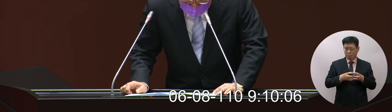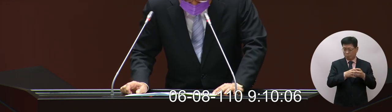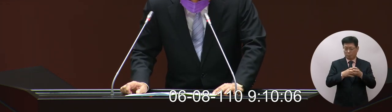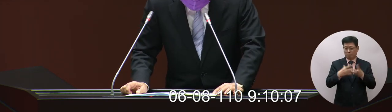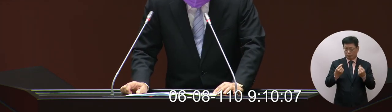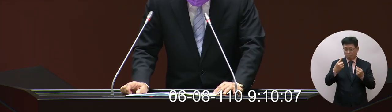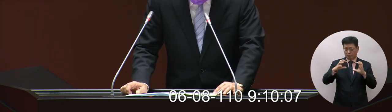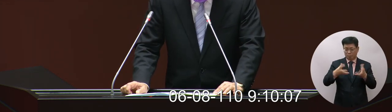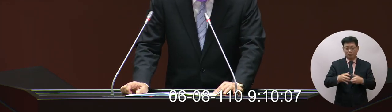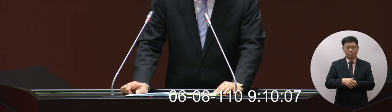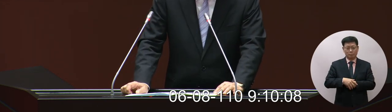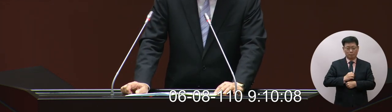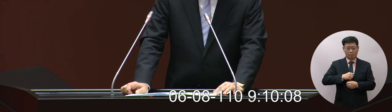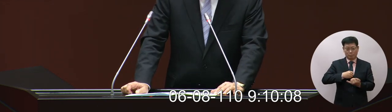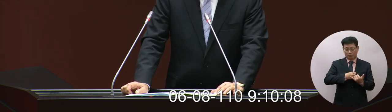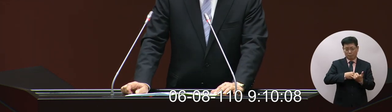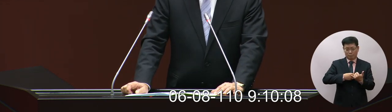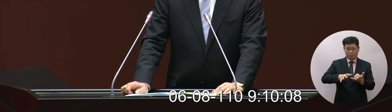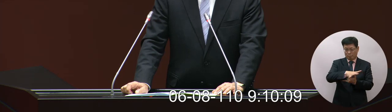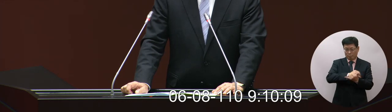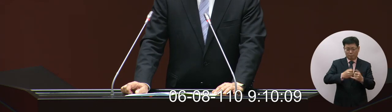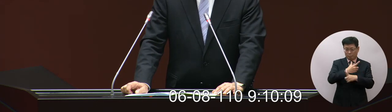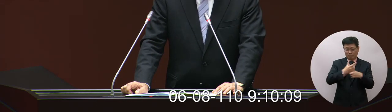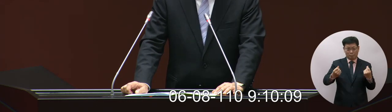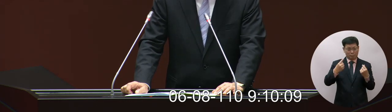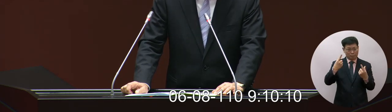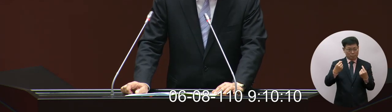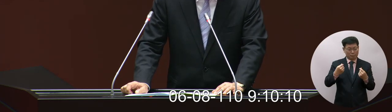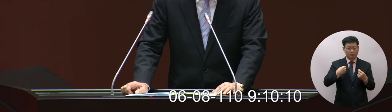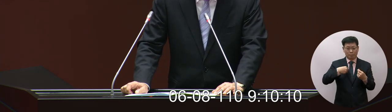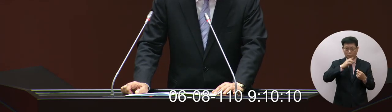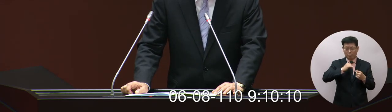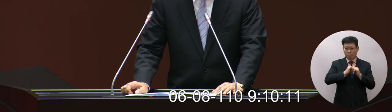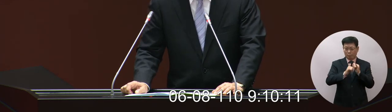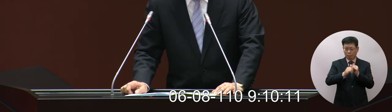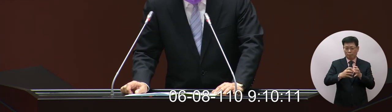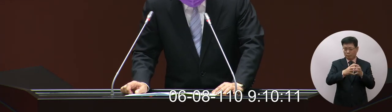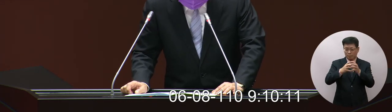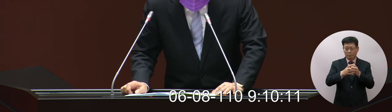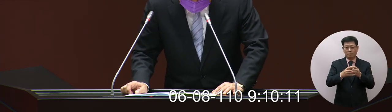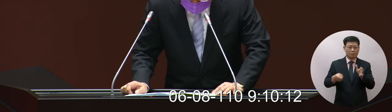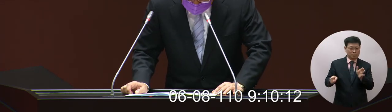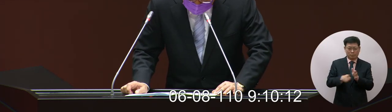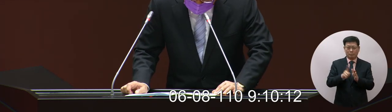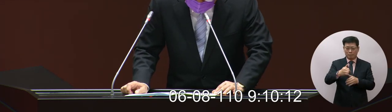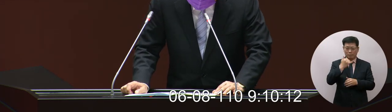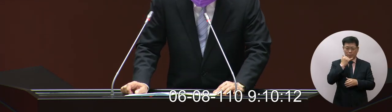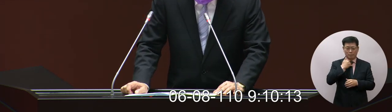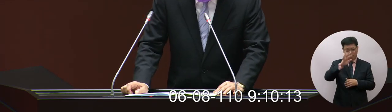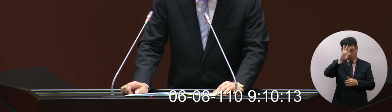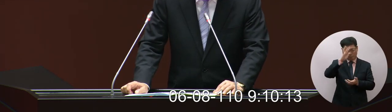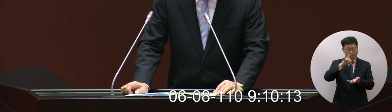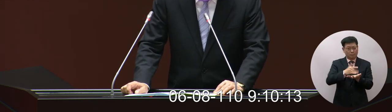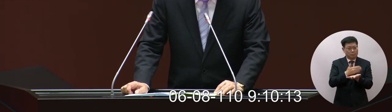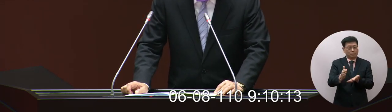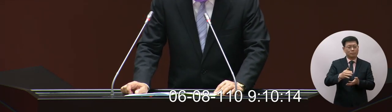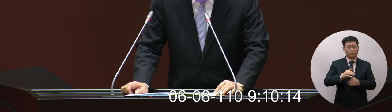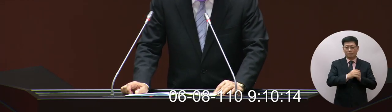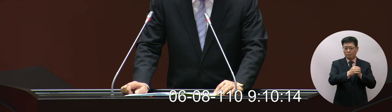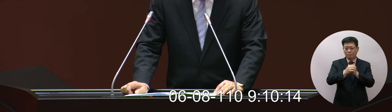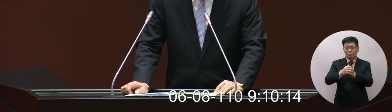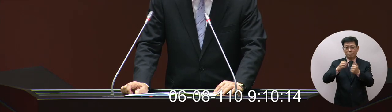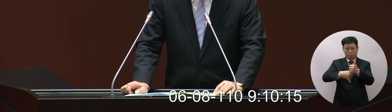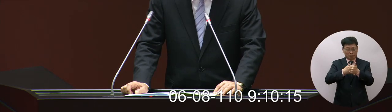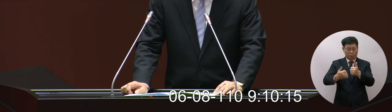家，同岛一命，唯有全民团结一致，才能战胜病毒。恳请各位委